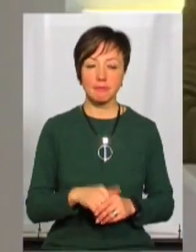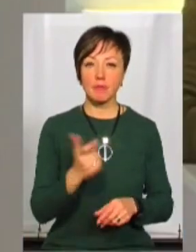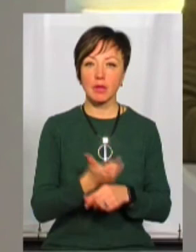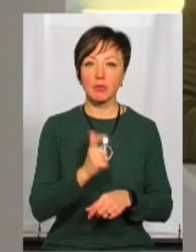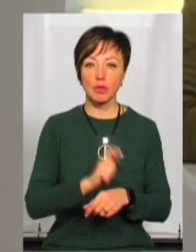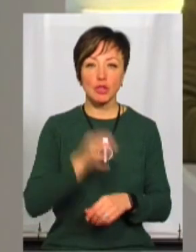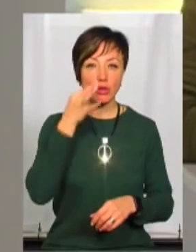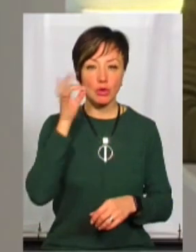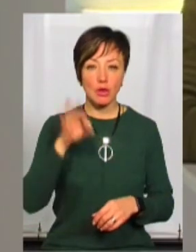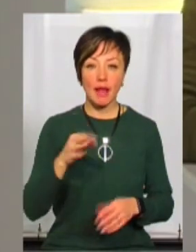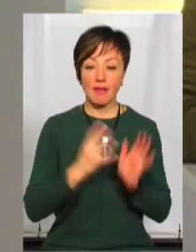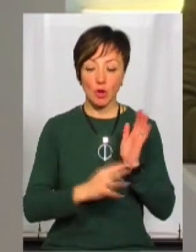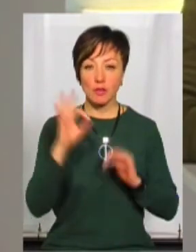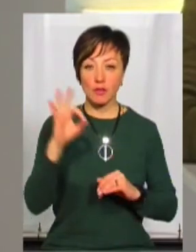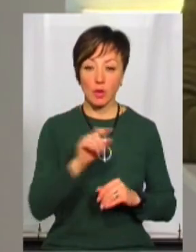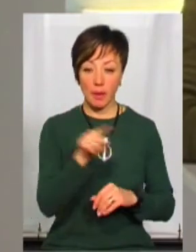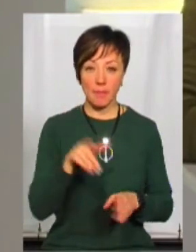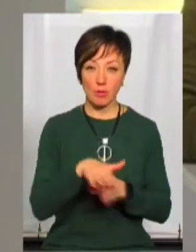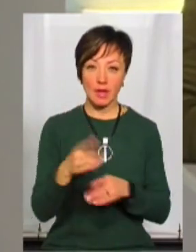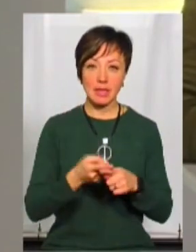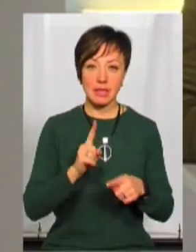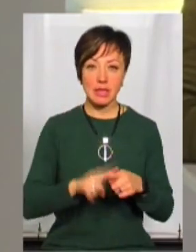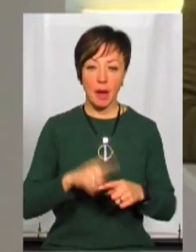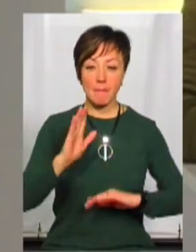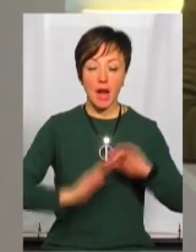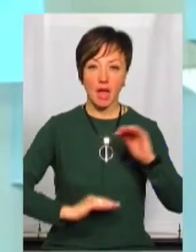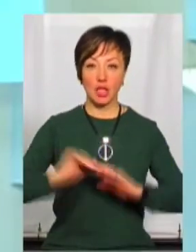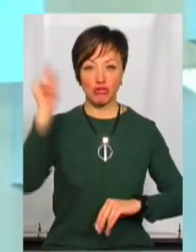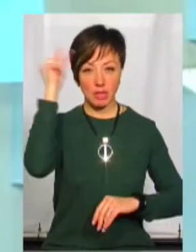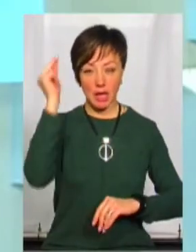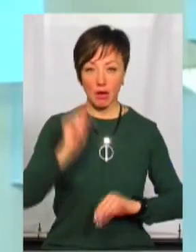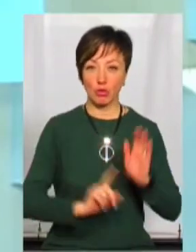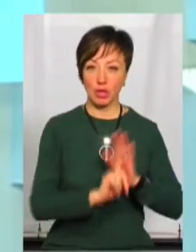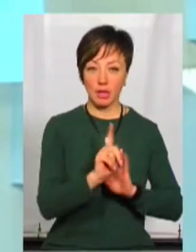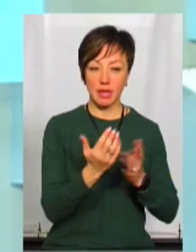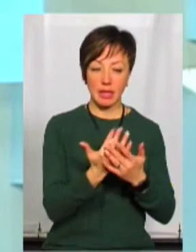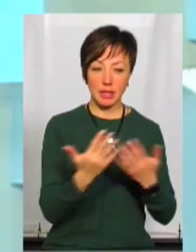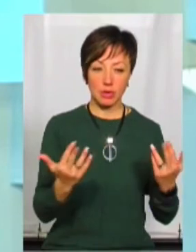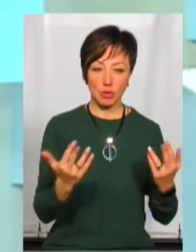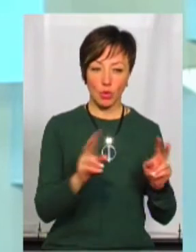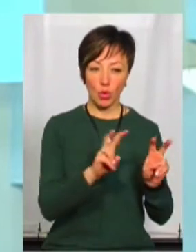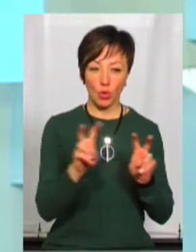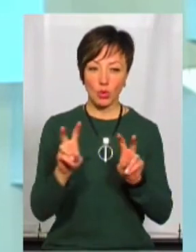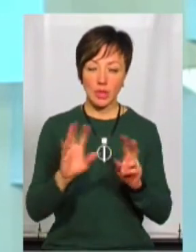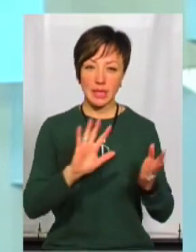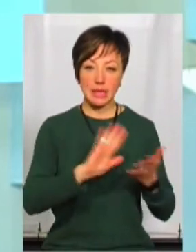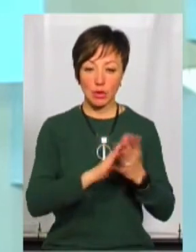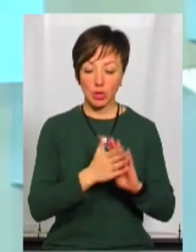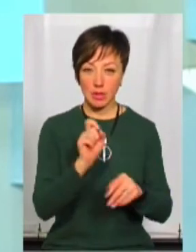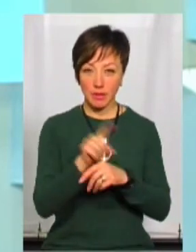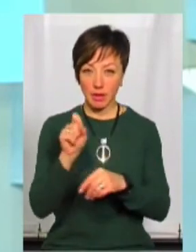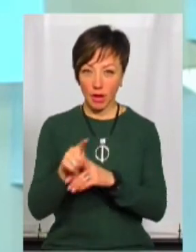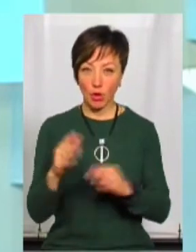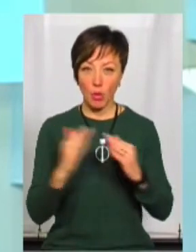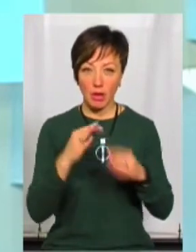практики. 90% всього, що там відбувається, це практичні заняття. Починаючи від різного роду ситуативних задач по